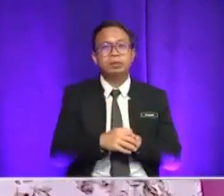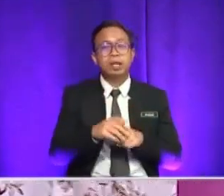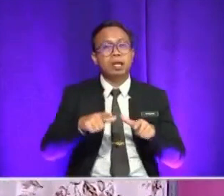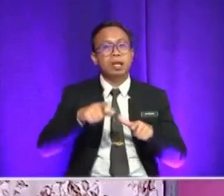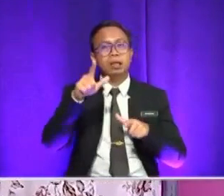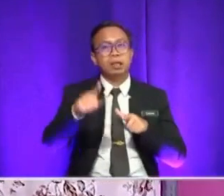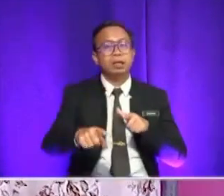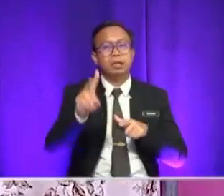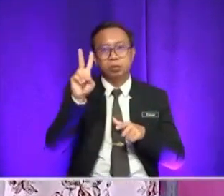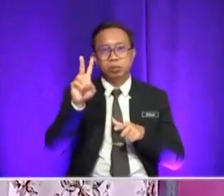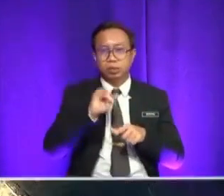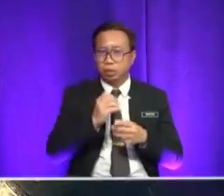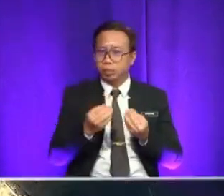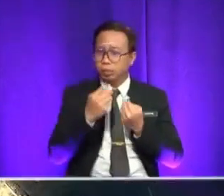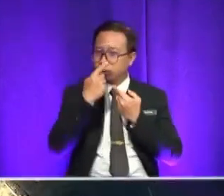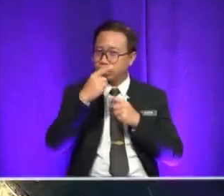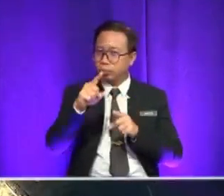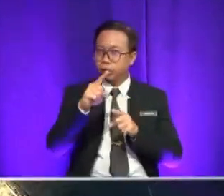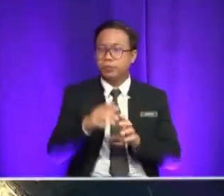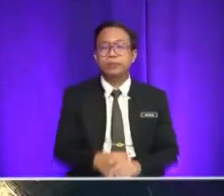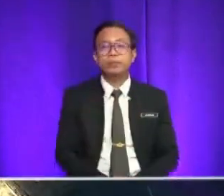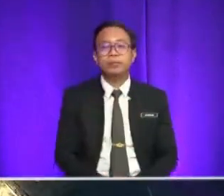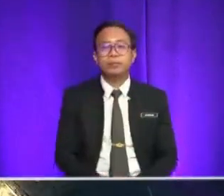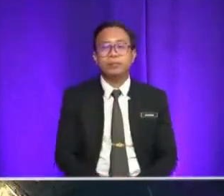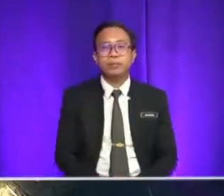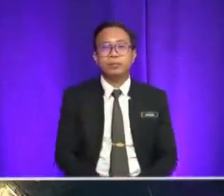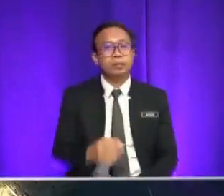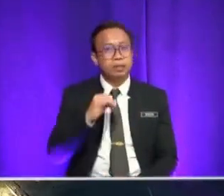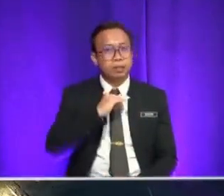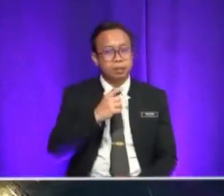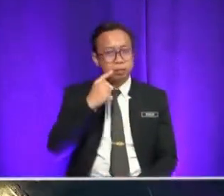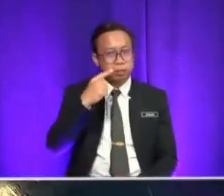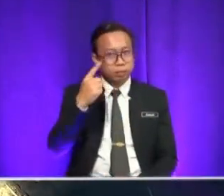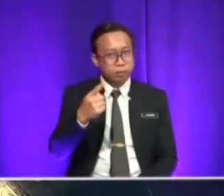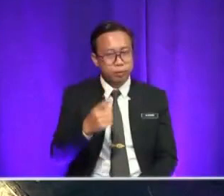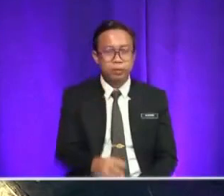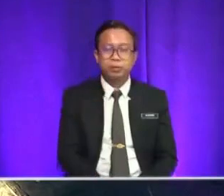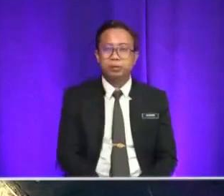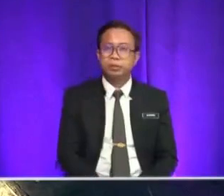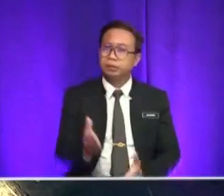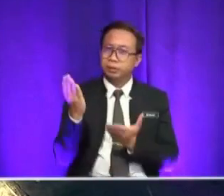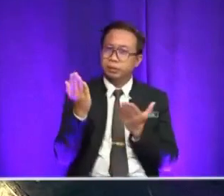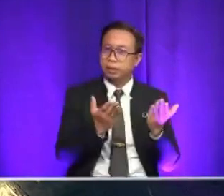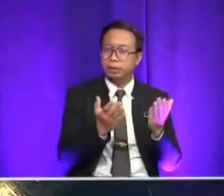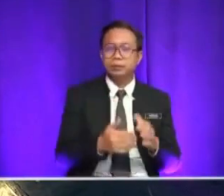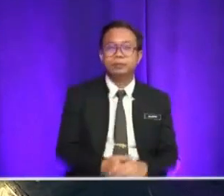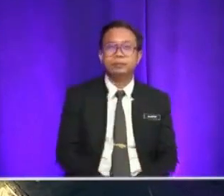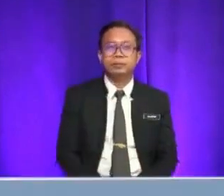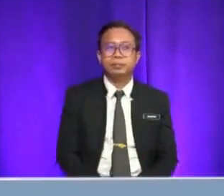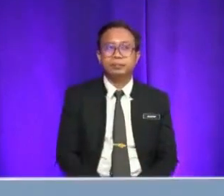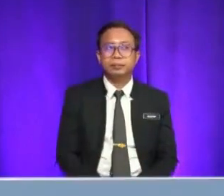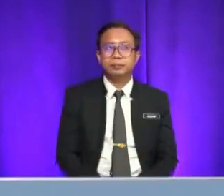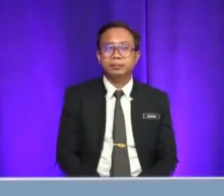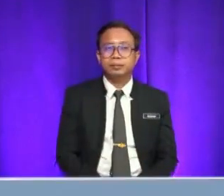kedua, nak saya sebut nama ke? Bolehlah cikgu. Bolehlah kan? Askor. Silakan Askor.